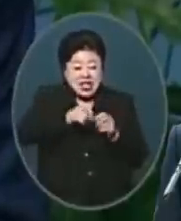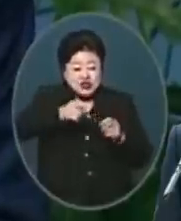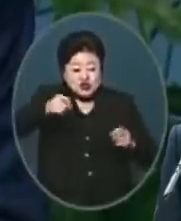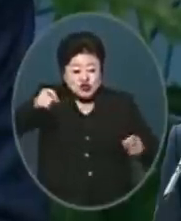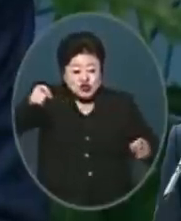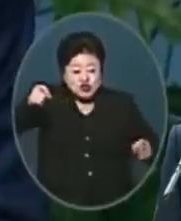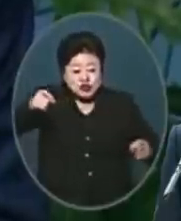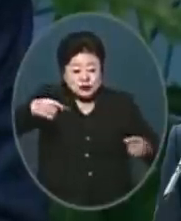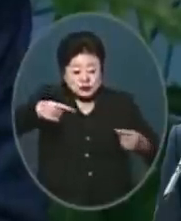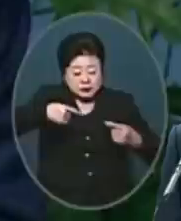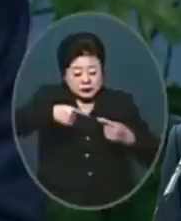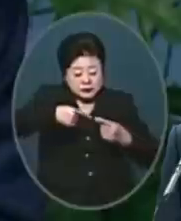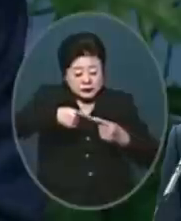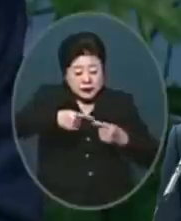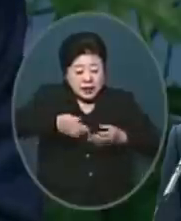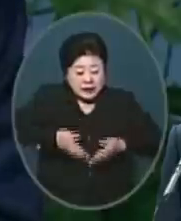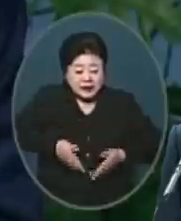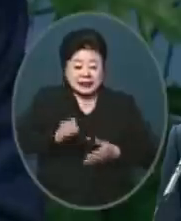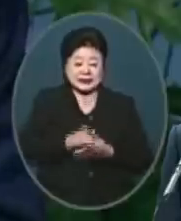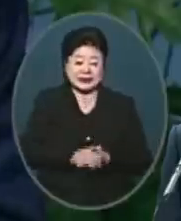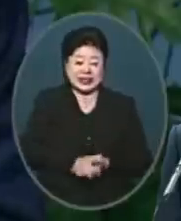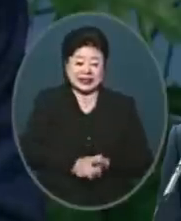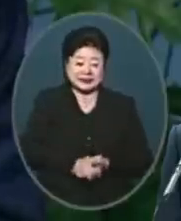달고 태어난 우리들은